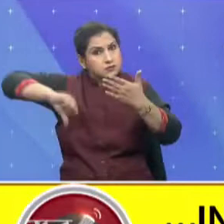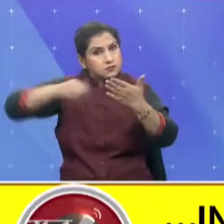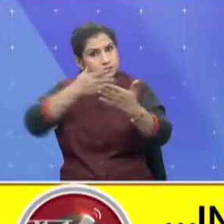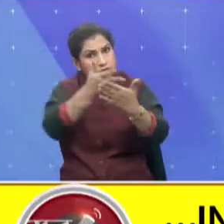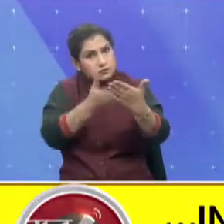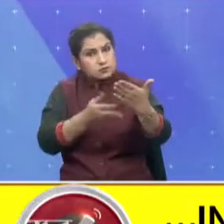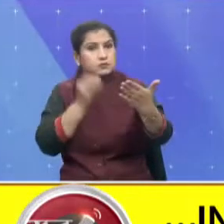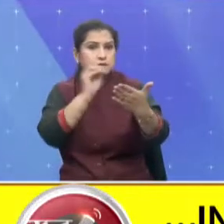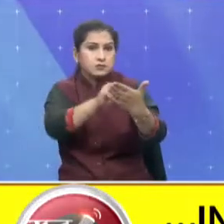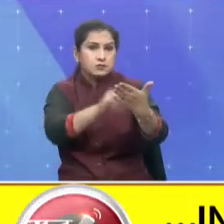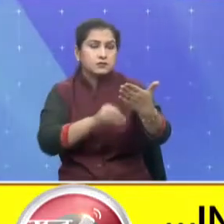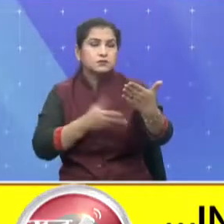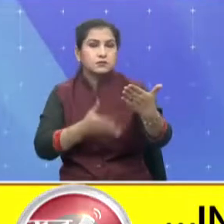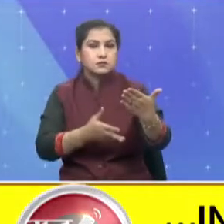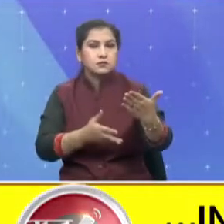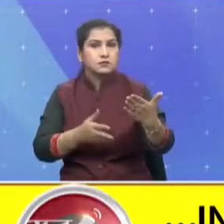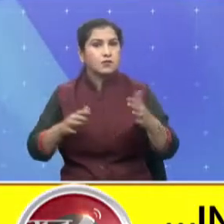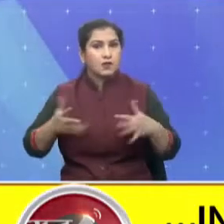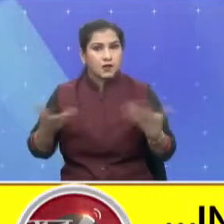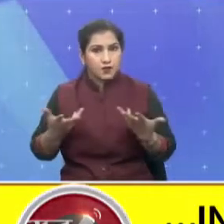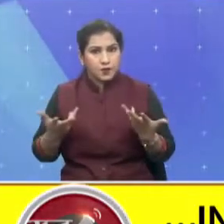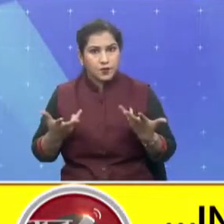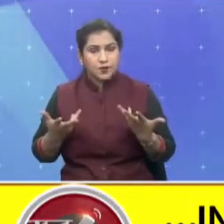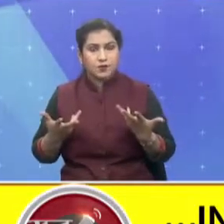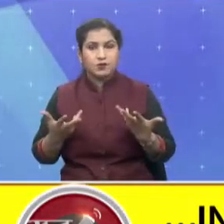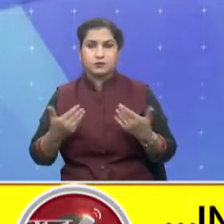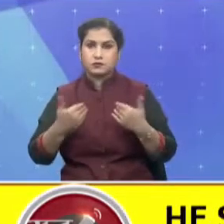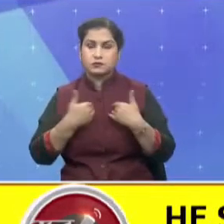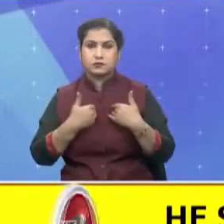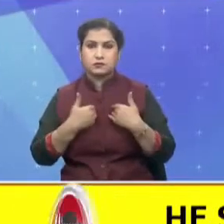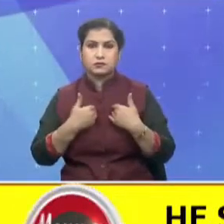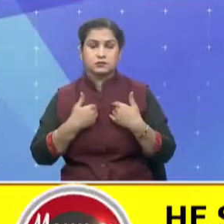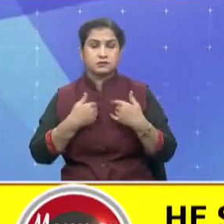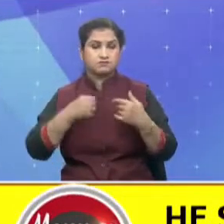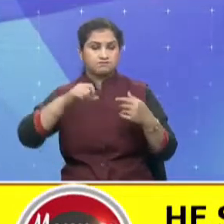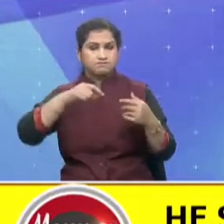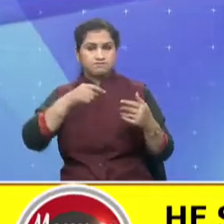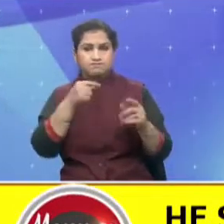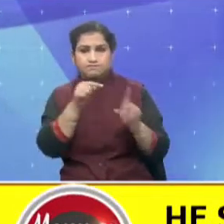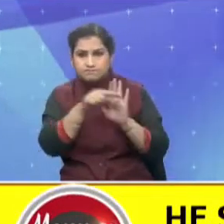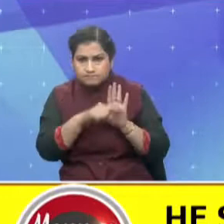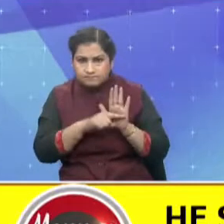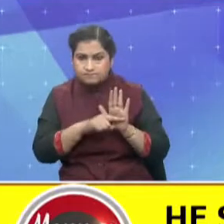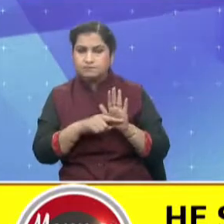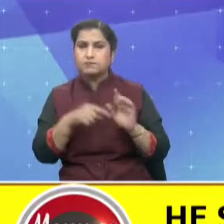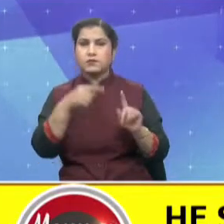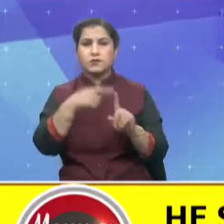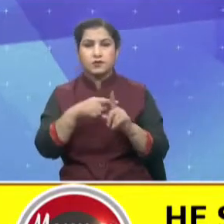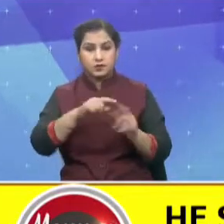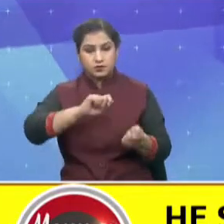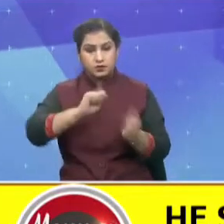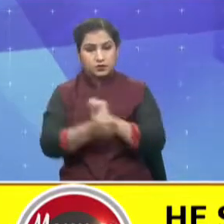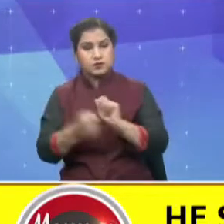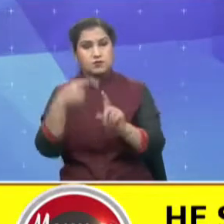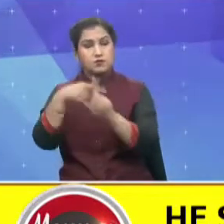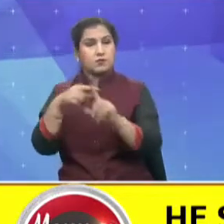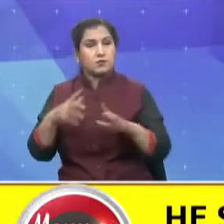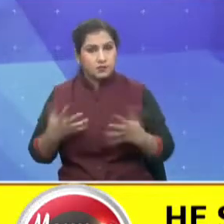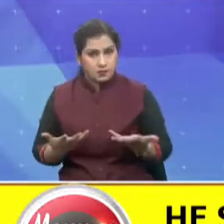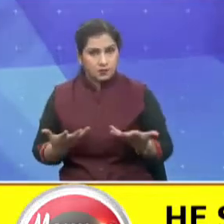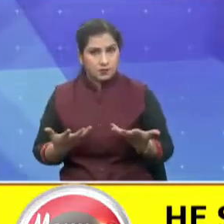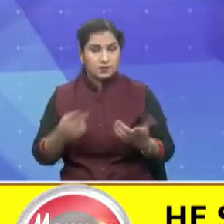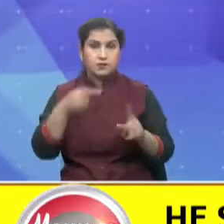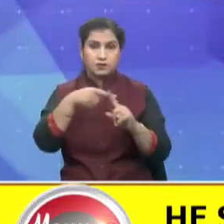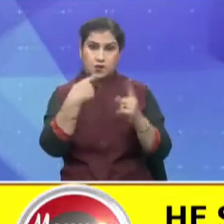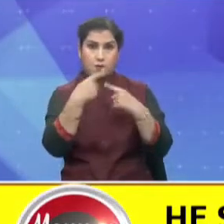की। कैसे उन्होंने अपनी कमियों को काबिलियत में बदला,